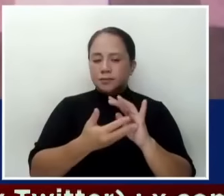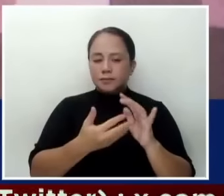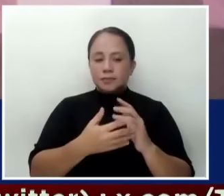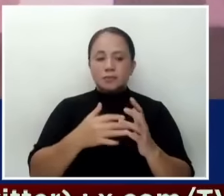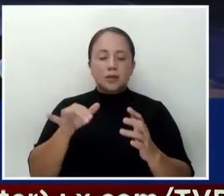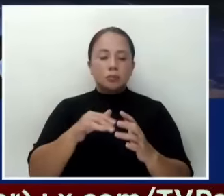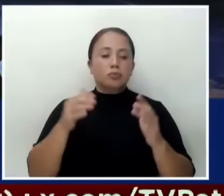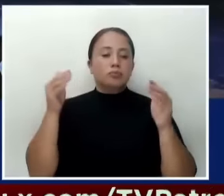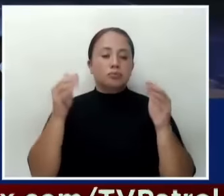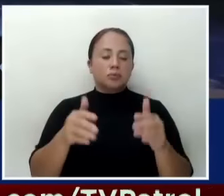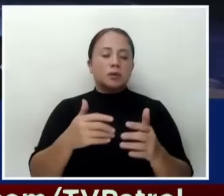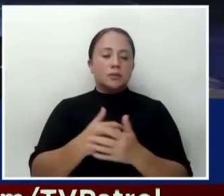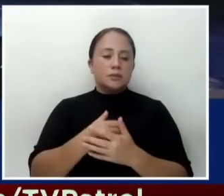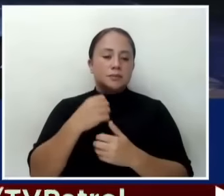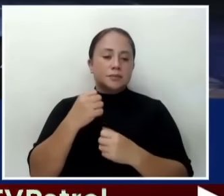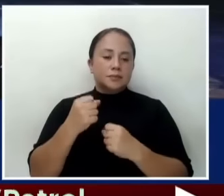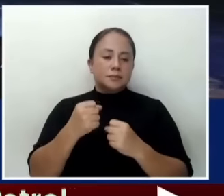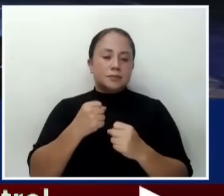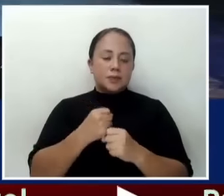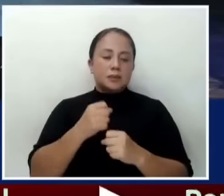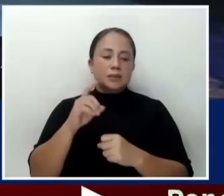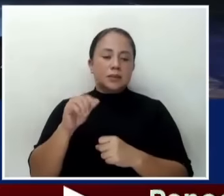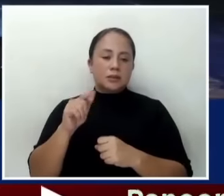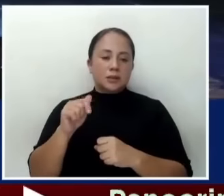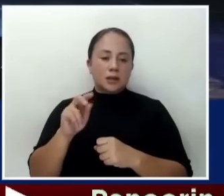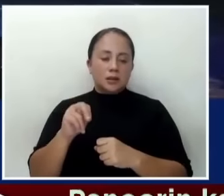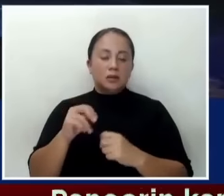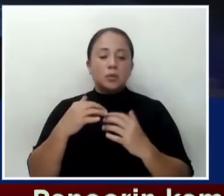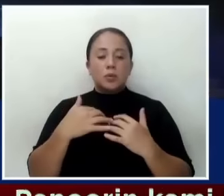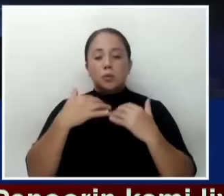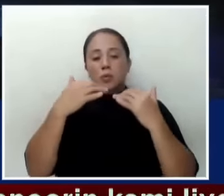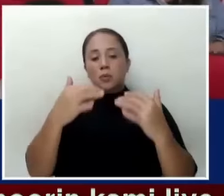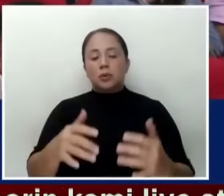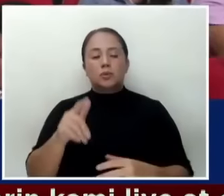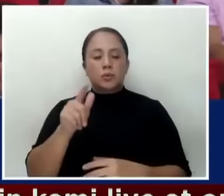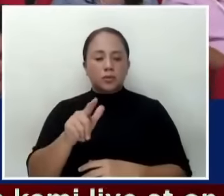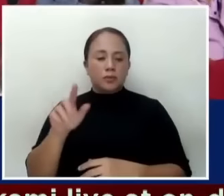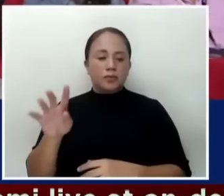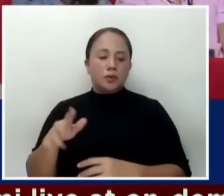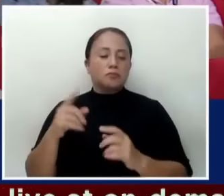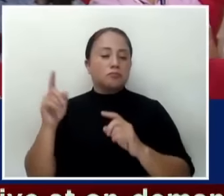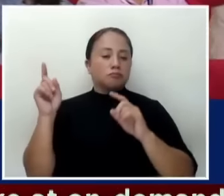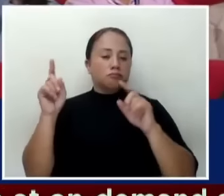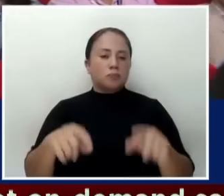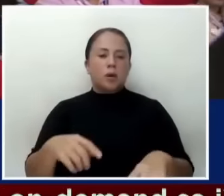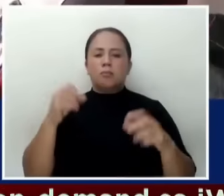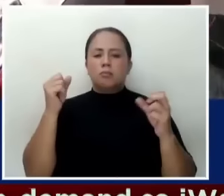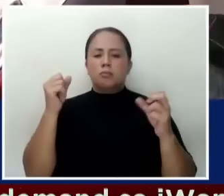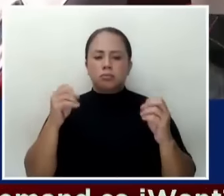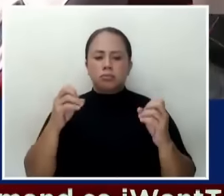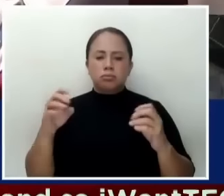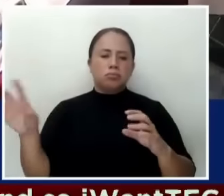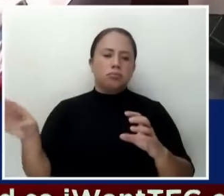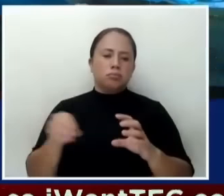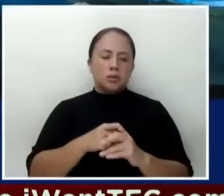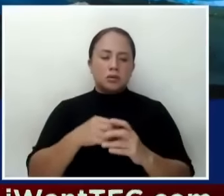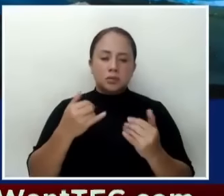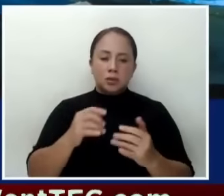sumentro ang taunang Digital Congress o Digicon 2024 na dinaluhan ng libo-libong participants ngayong